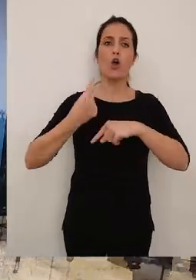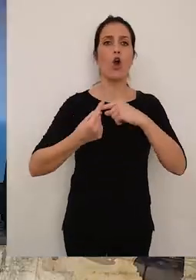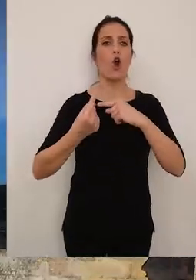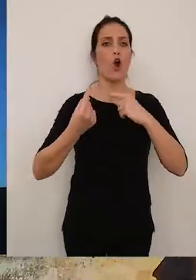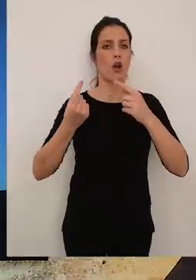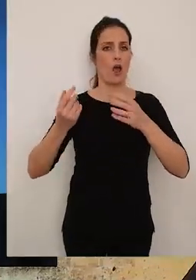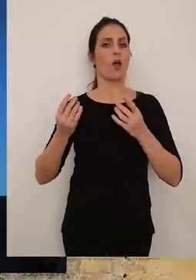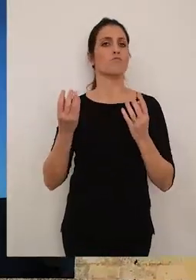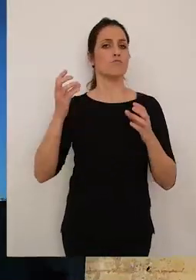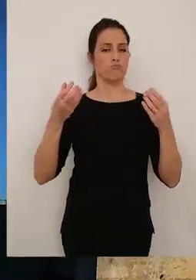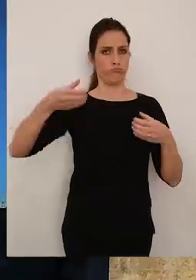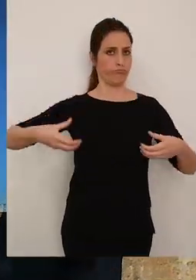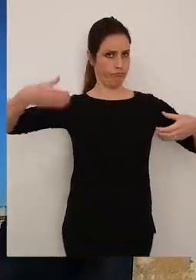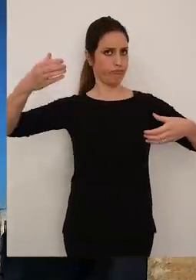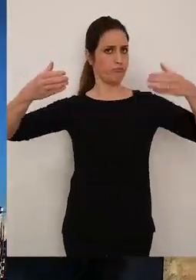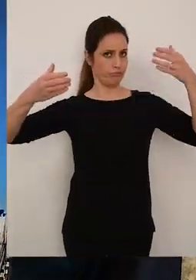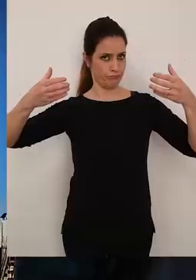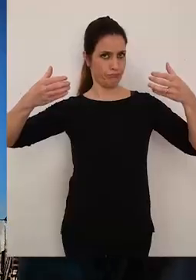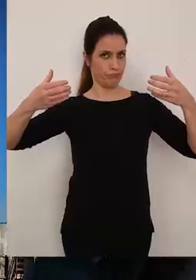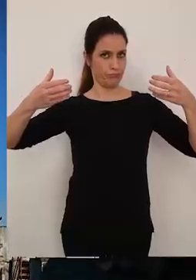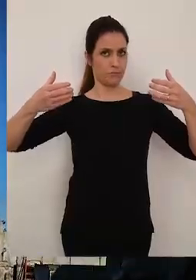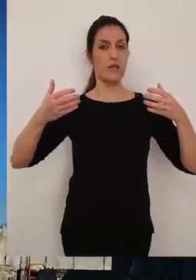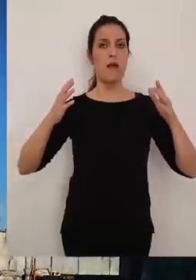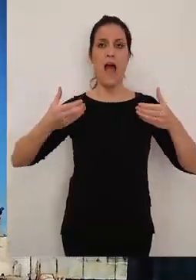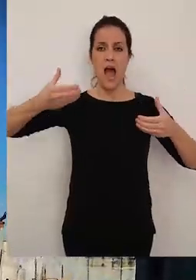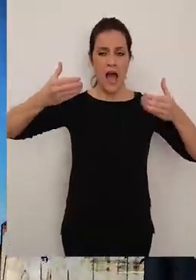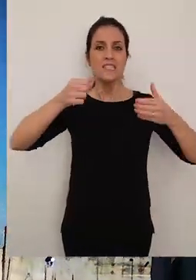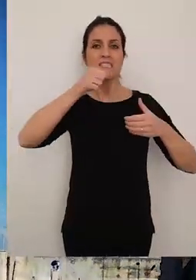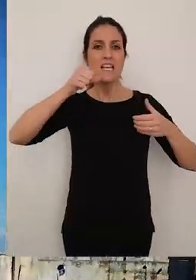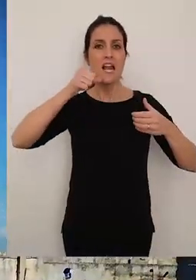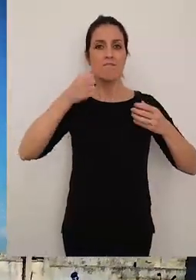lo scopo di potenziare la stessa cinta muraria.